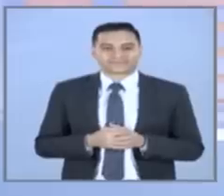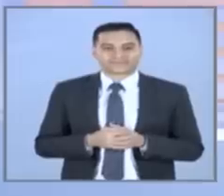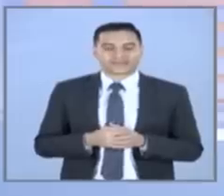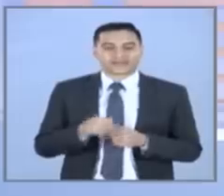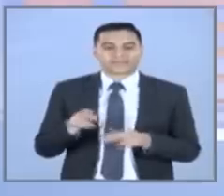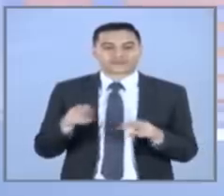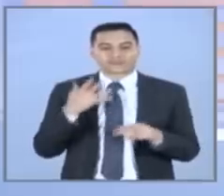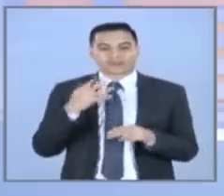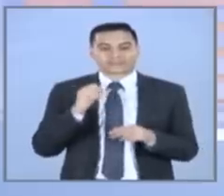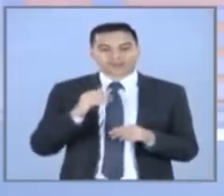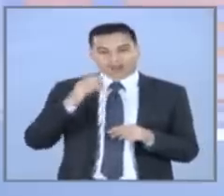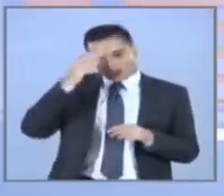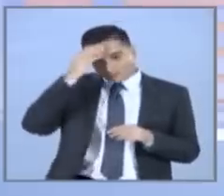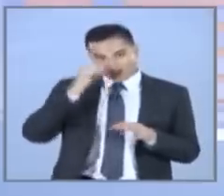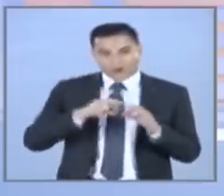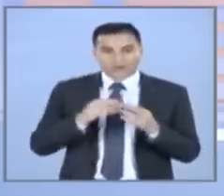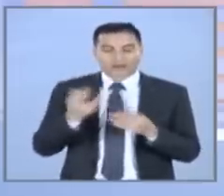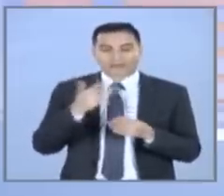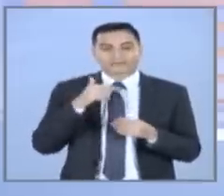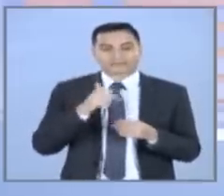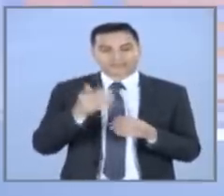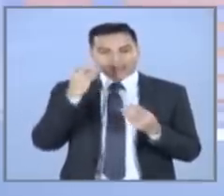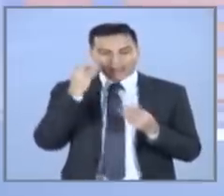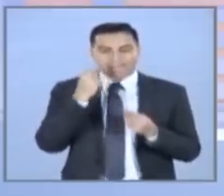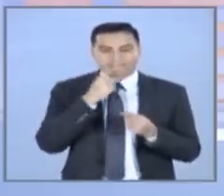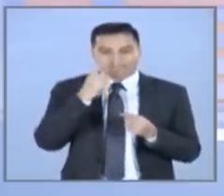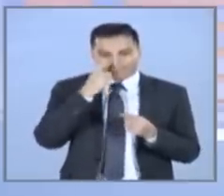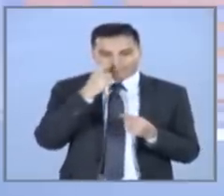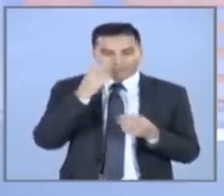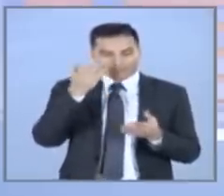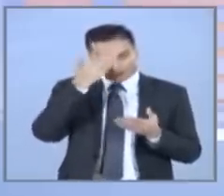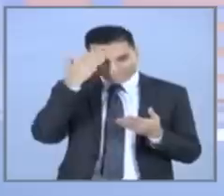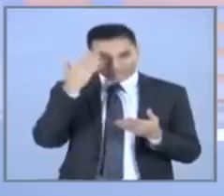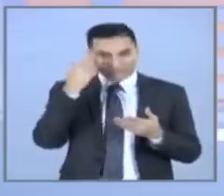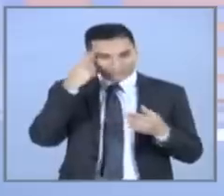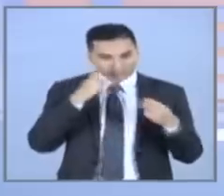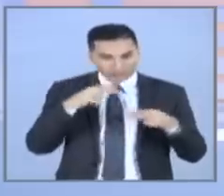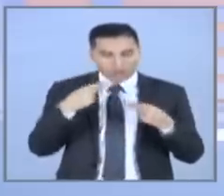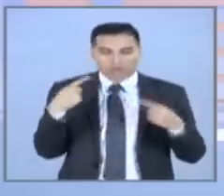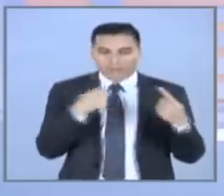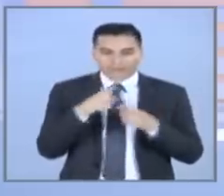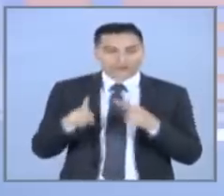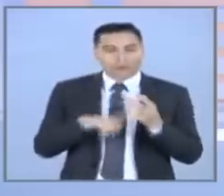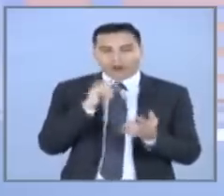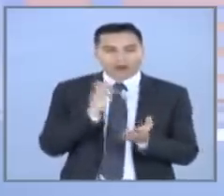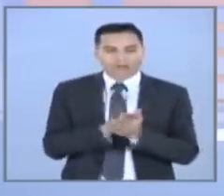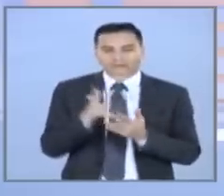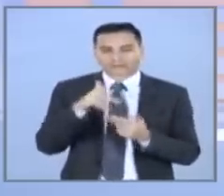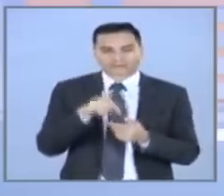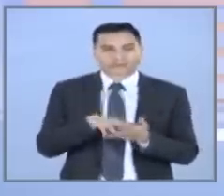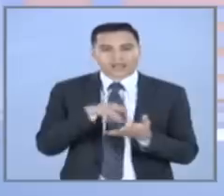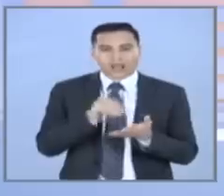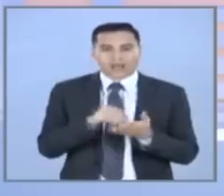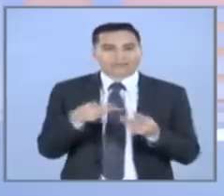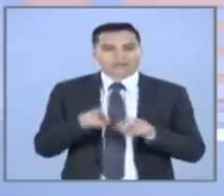الموسم الخامس لعبقرة العائلات، ست فقرات: العلم، المعرفة، الفنون، تحت الضغط، ضربات الجزاء، وعجلة الحظ. وأول